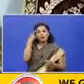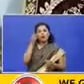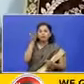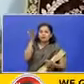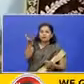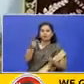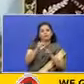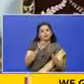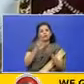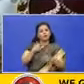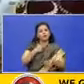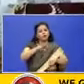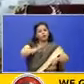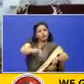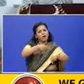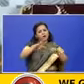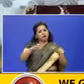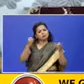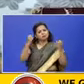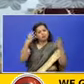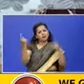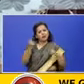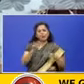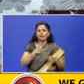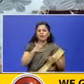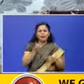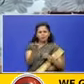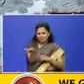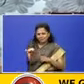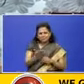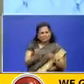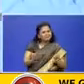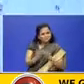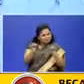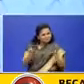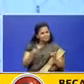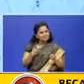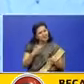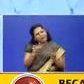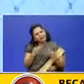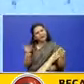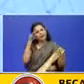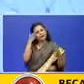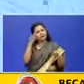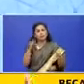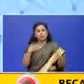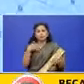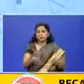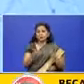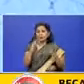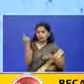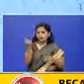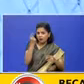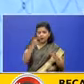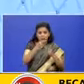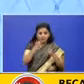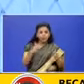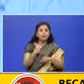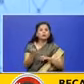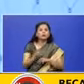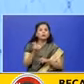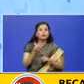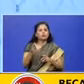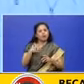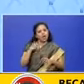24 घंटे हमें बिजली मिल रही है, बिल तो आता ही नहीं है बिल्कुल। हमारे घर में हमें अन्य इलेक्ट्रिक सब चीजें घर में